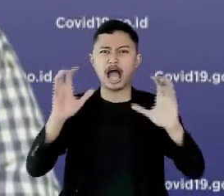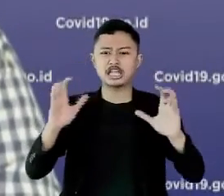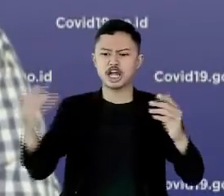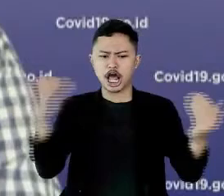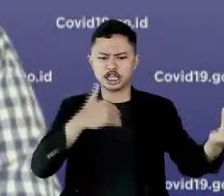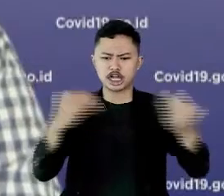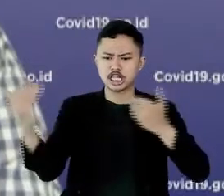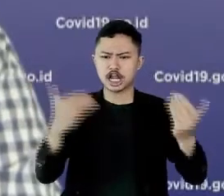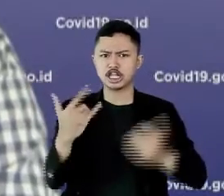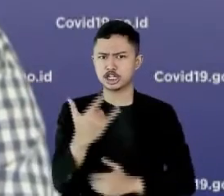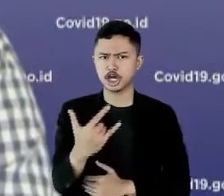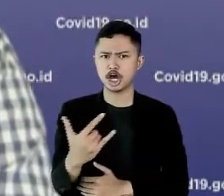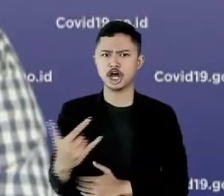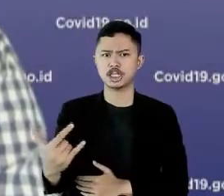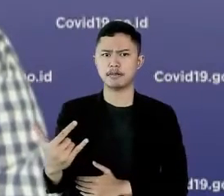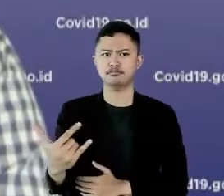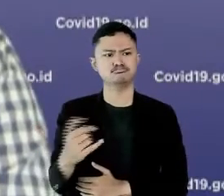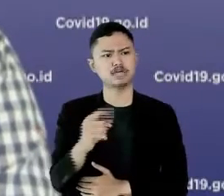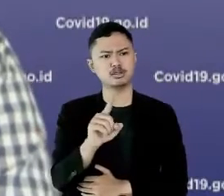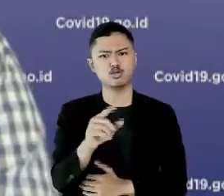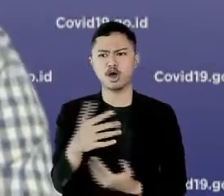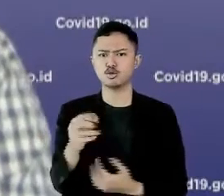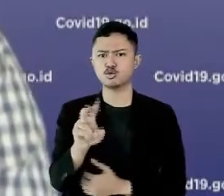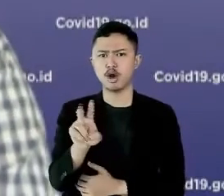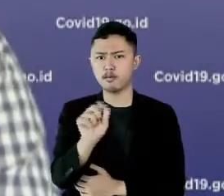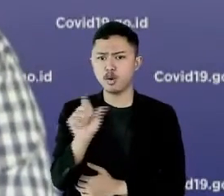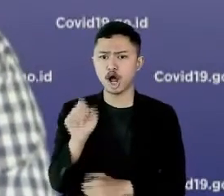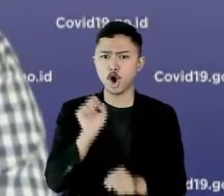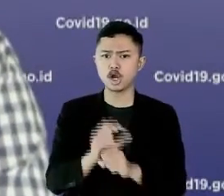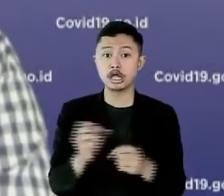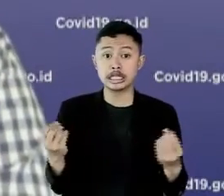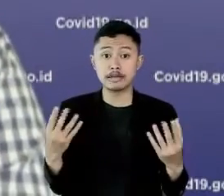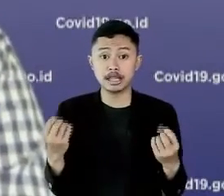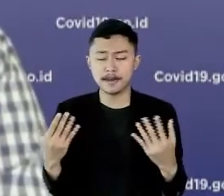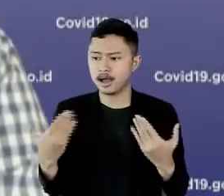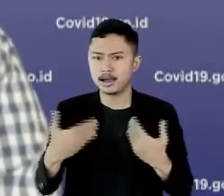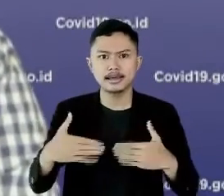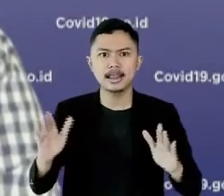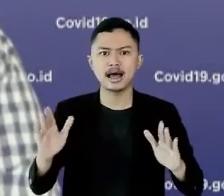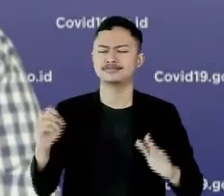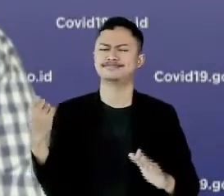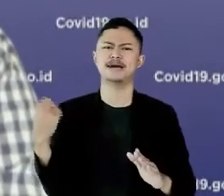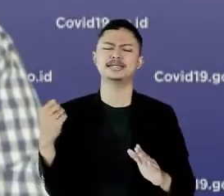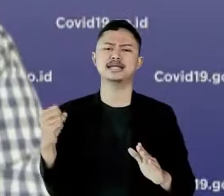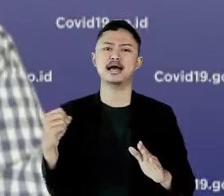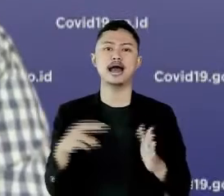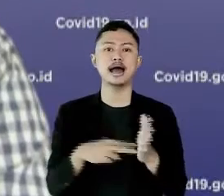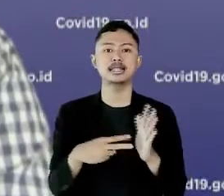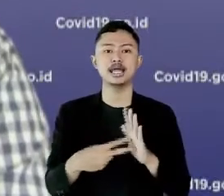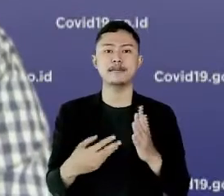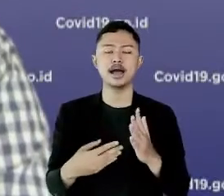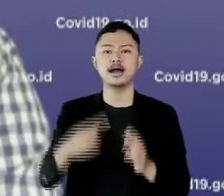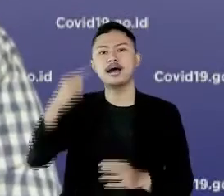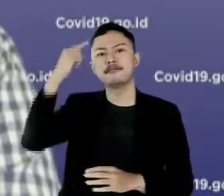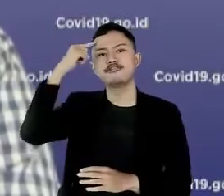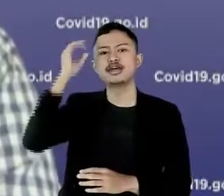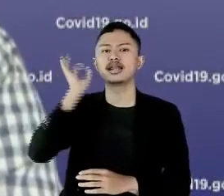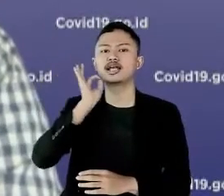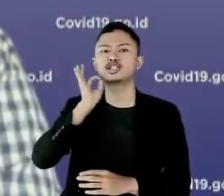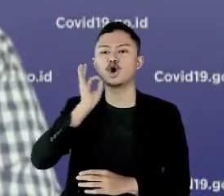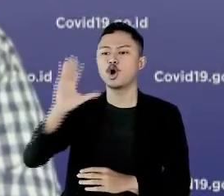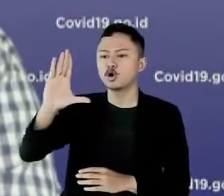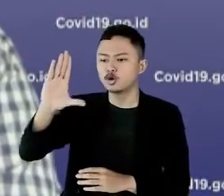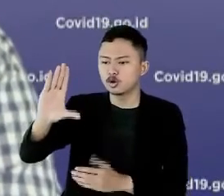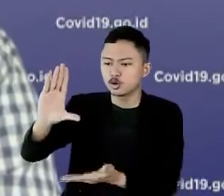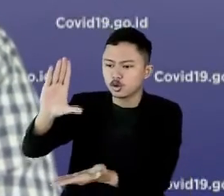bilang bahwa ini tidak akan terjadi dalam 1-2 bulan virusnya tiba-tiba hilang, maka mau tidak mau ya cara kita